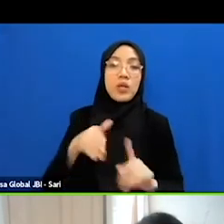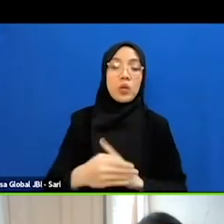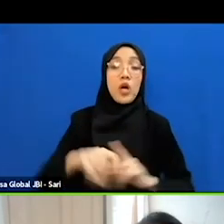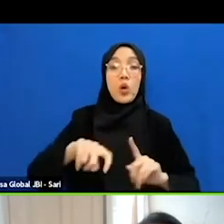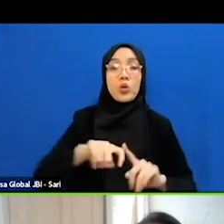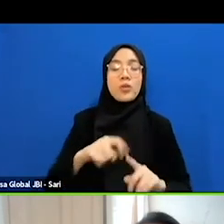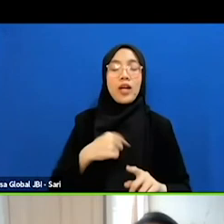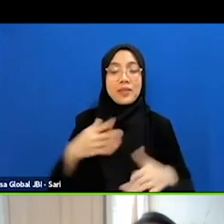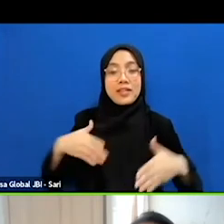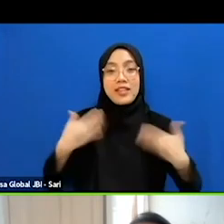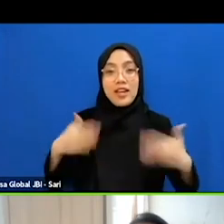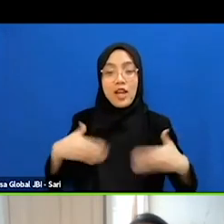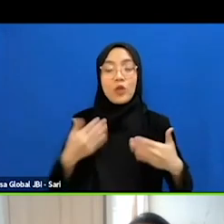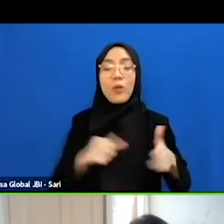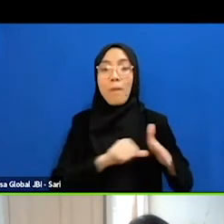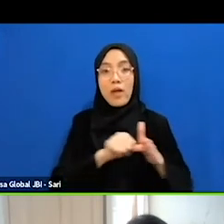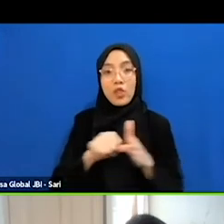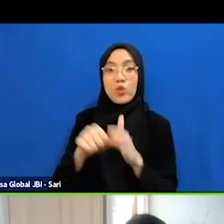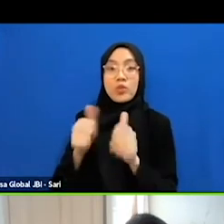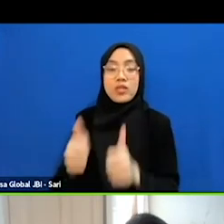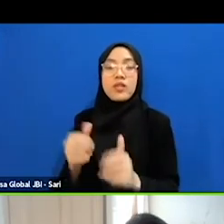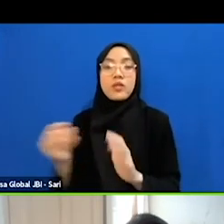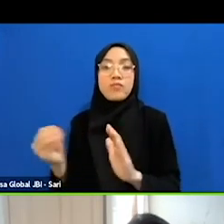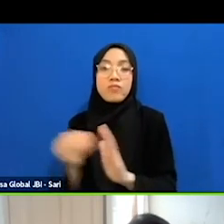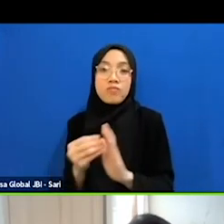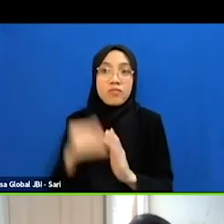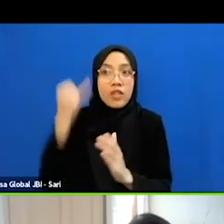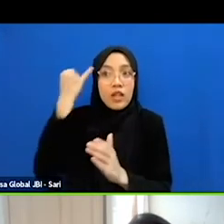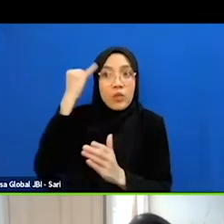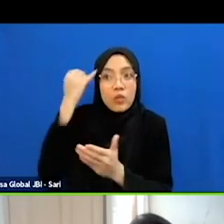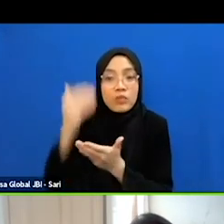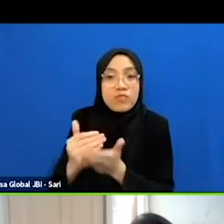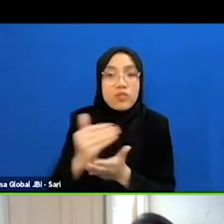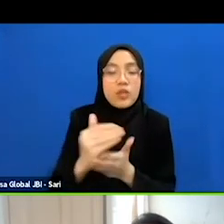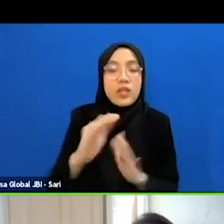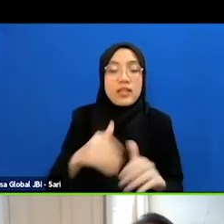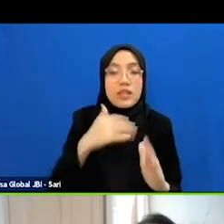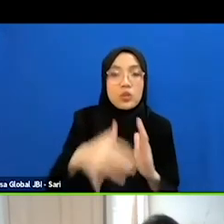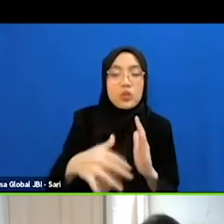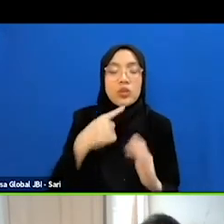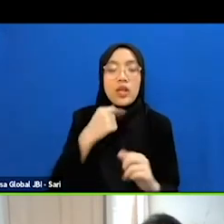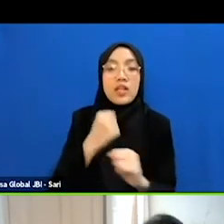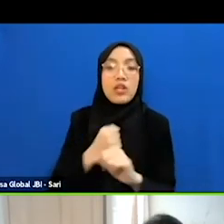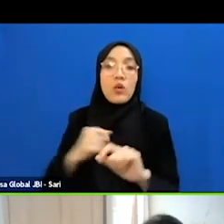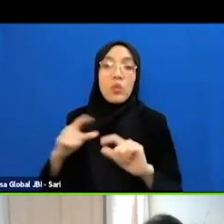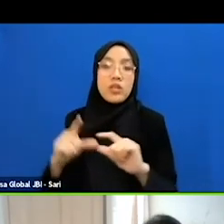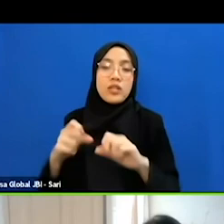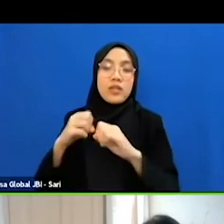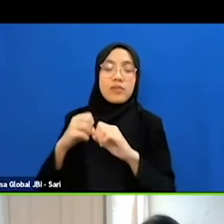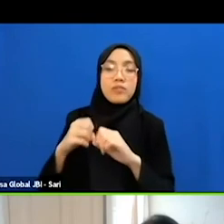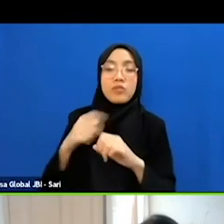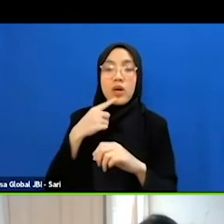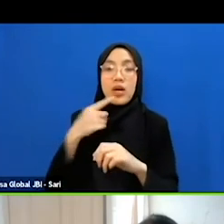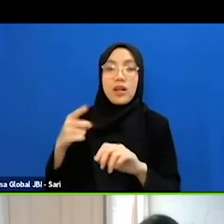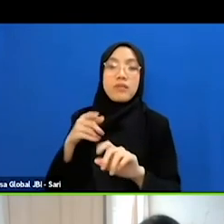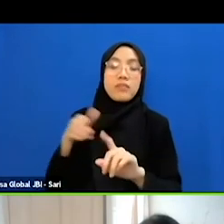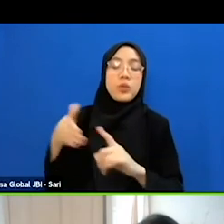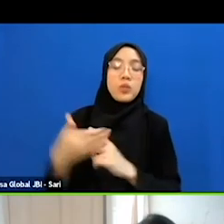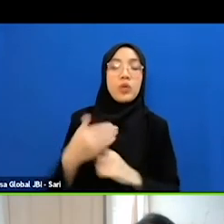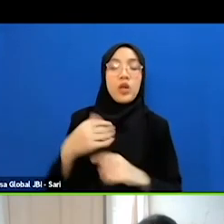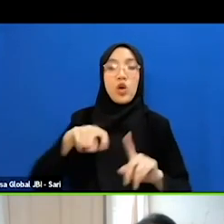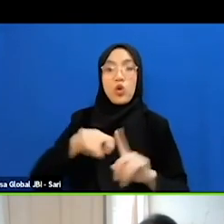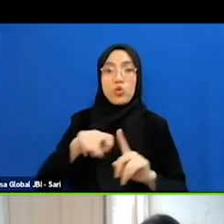senang utuh kemudian membantu memasukkan ilmu-ilmu dan ada studi terkait kimosin kami dalam kerangka protection Om